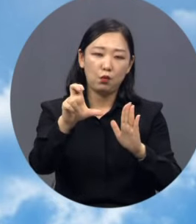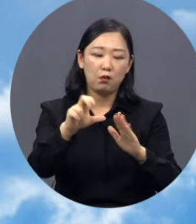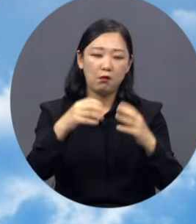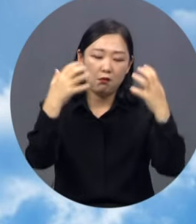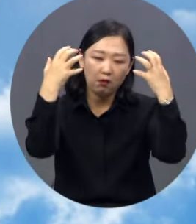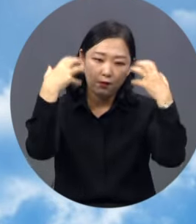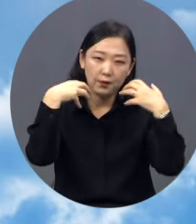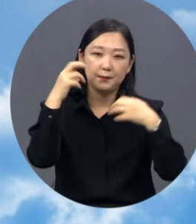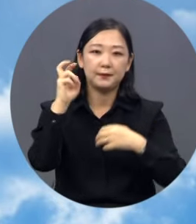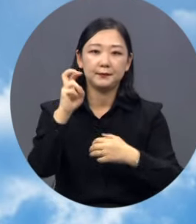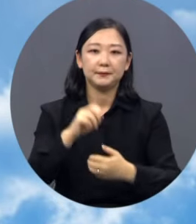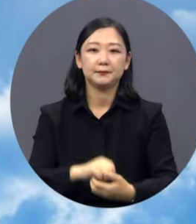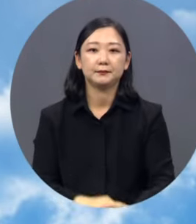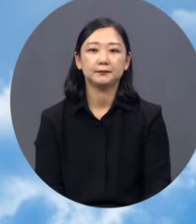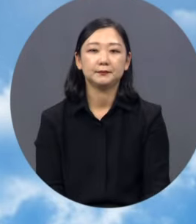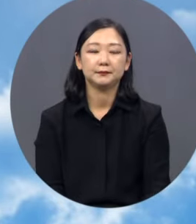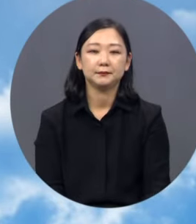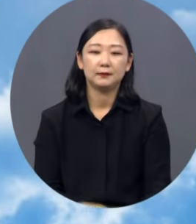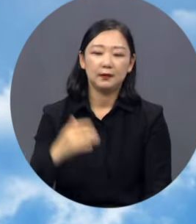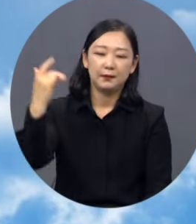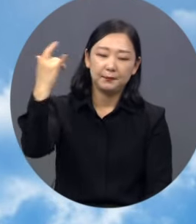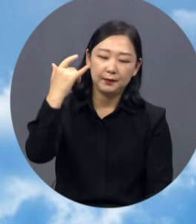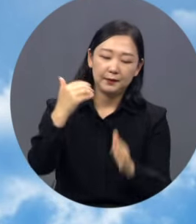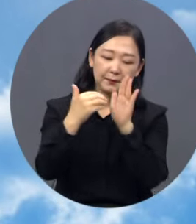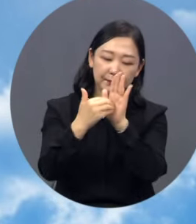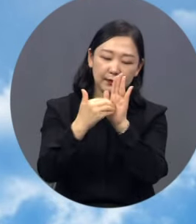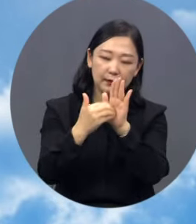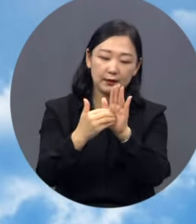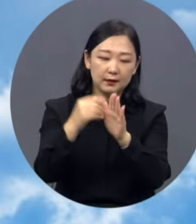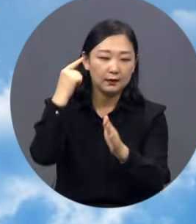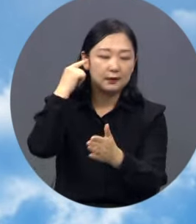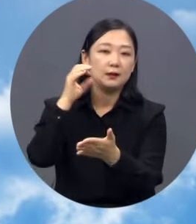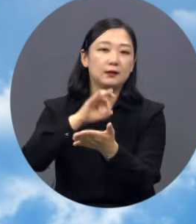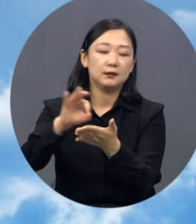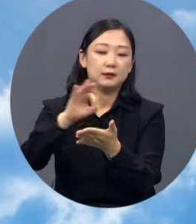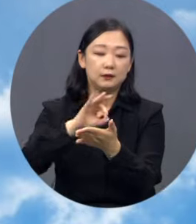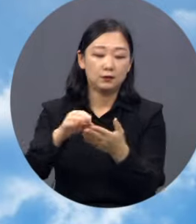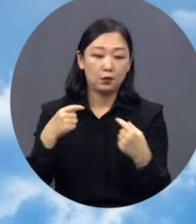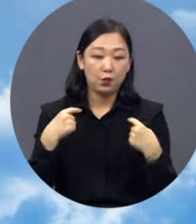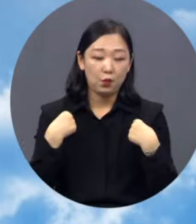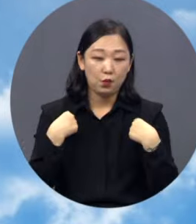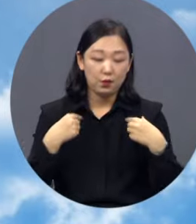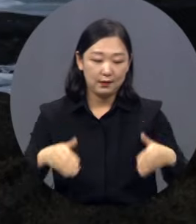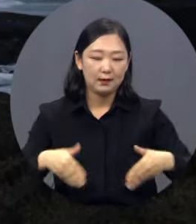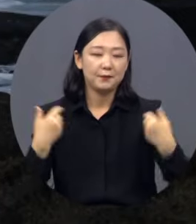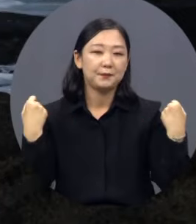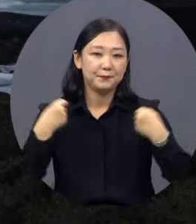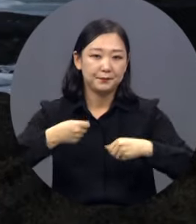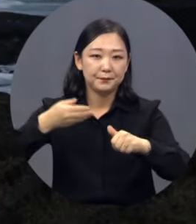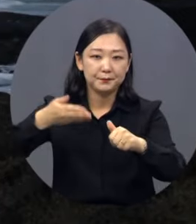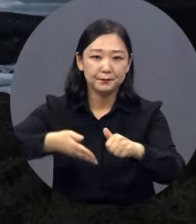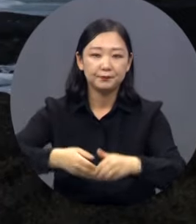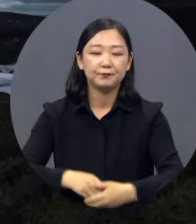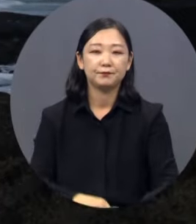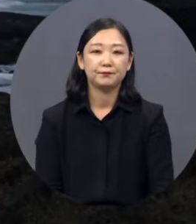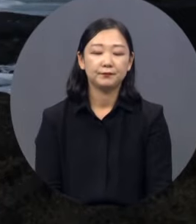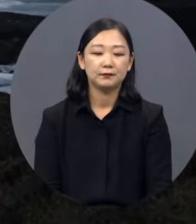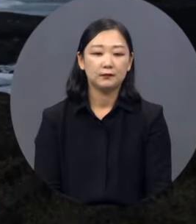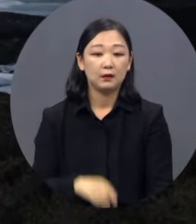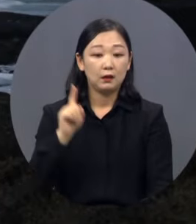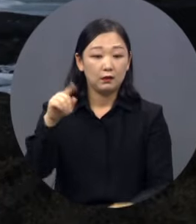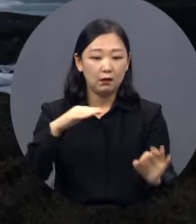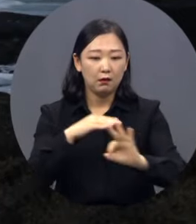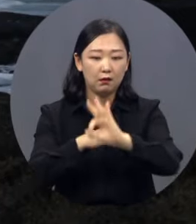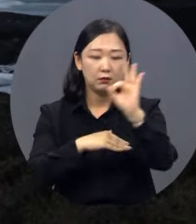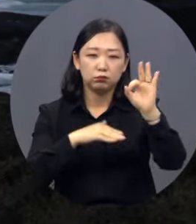한낮에는 덥겠습니다 자외선 차단에 신경 쓰시고 가벼운 옷차림 하시기 바랍니다 내일 오전부터 바람도 차차